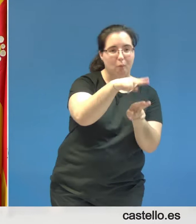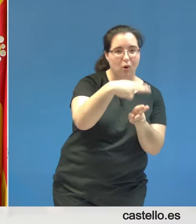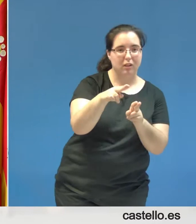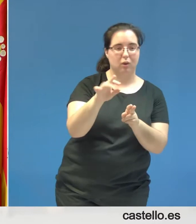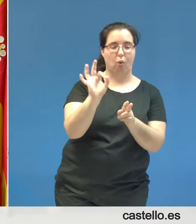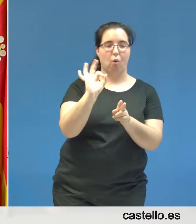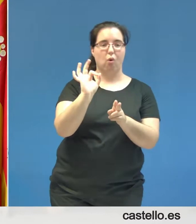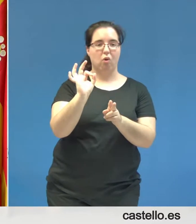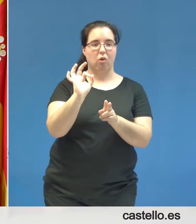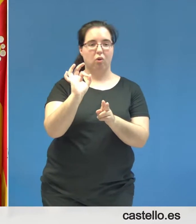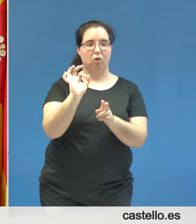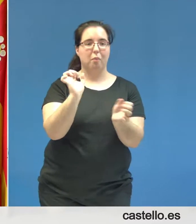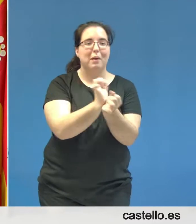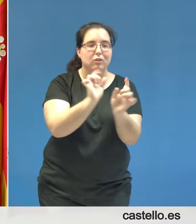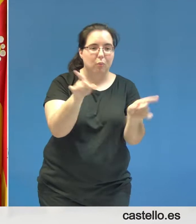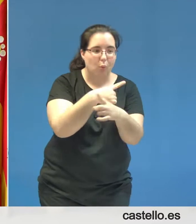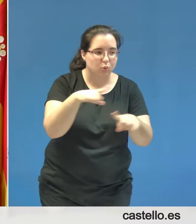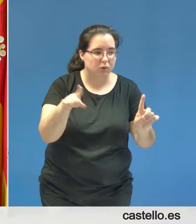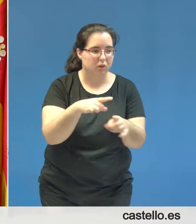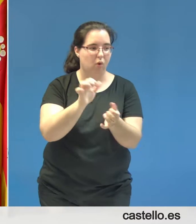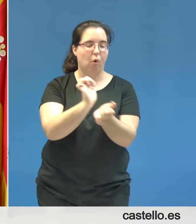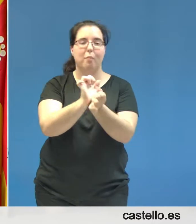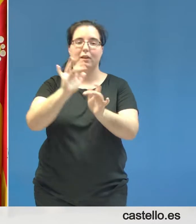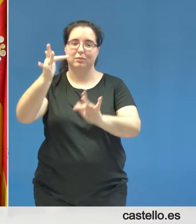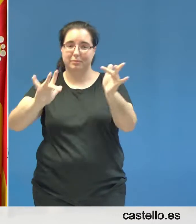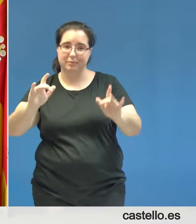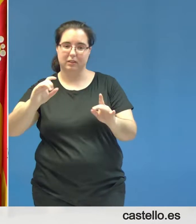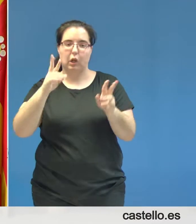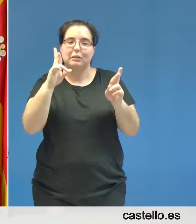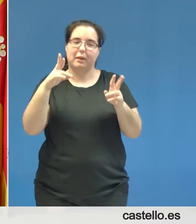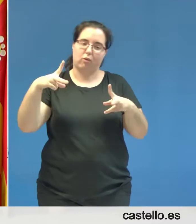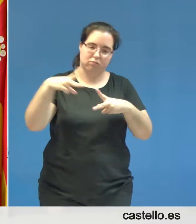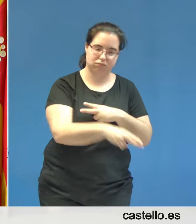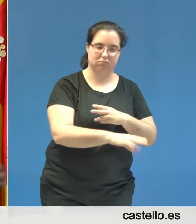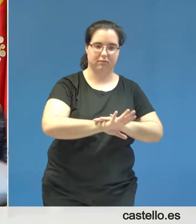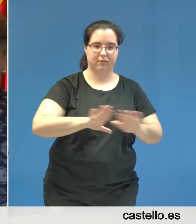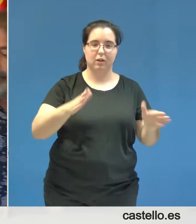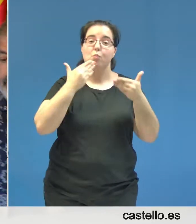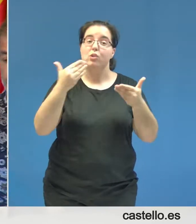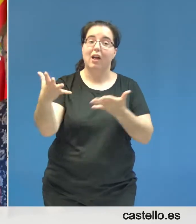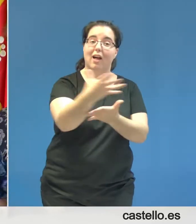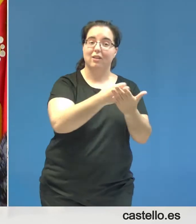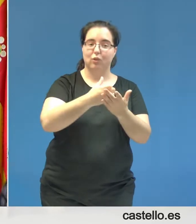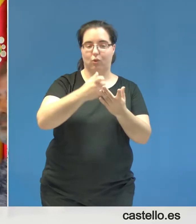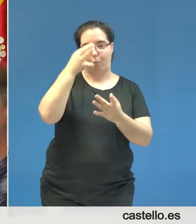titellaires, ni presos músics. Moltes gràcies al poble de Castelló per tot el que ens heu donat. Gràcies.